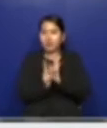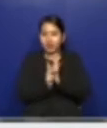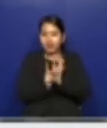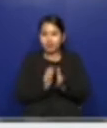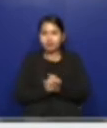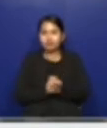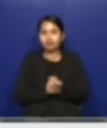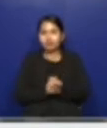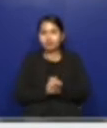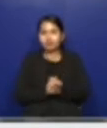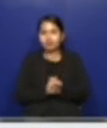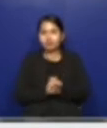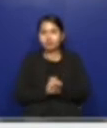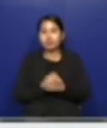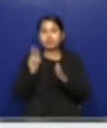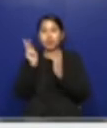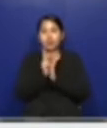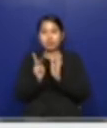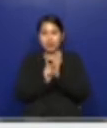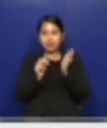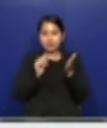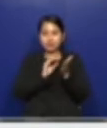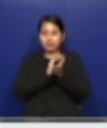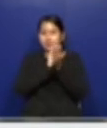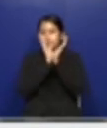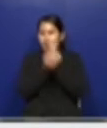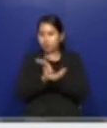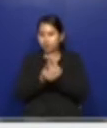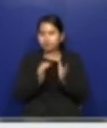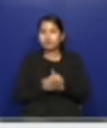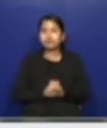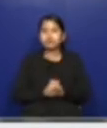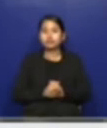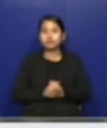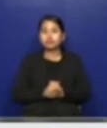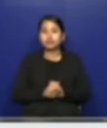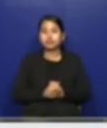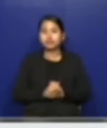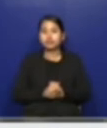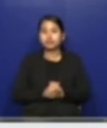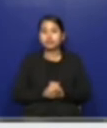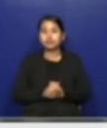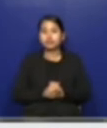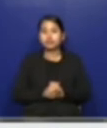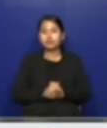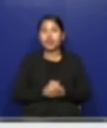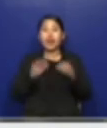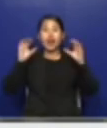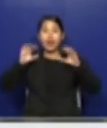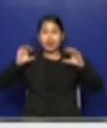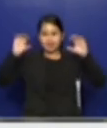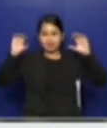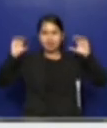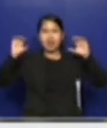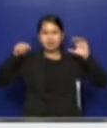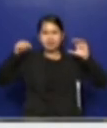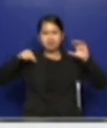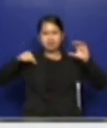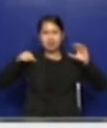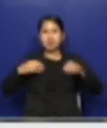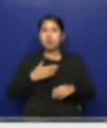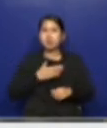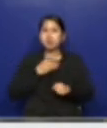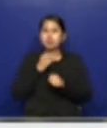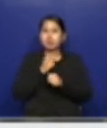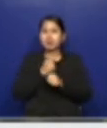เร็วๆขึ้นหน่อยข้อที่3ท่านครับรัฐบาลชุดนี้ผมมาเป็นผู้แทนปีกว่